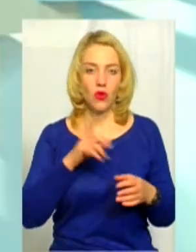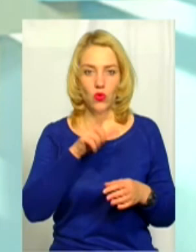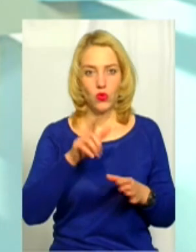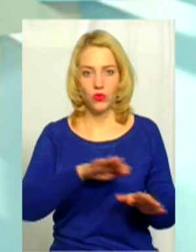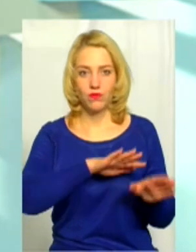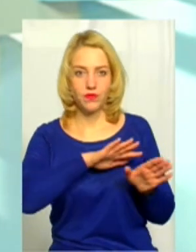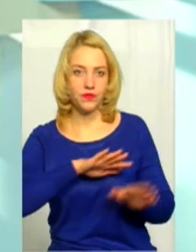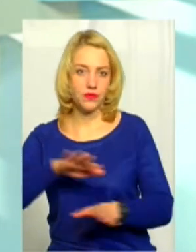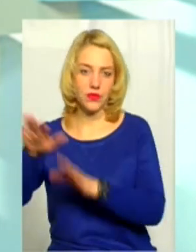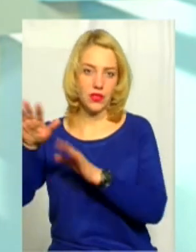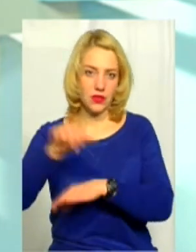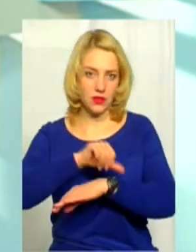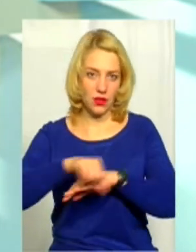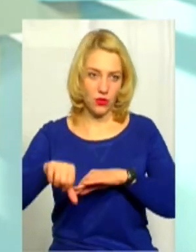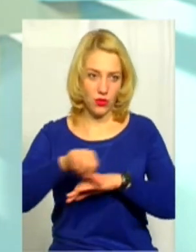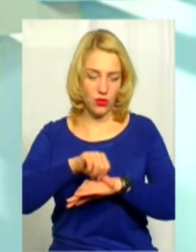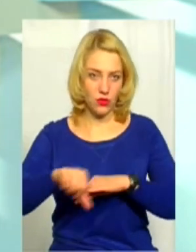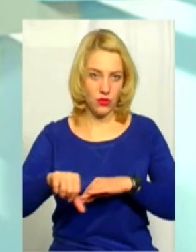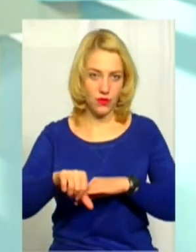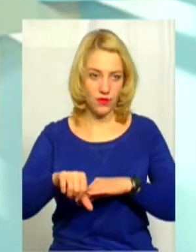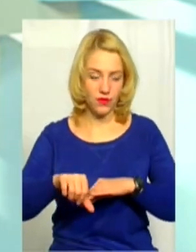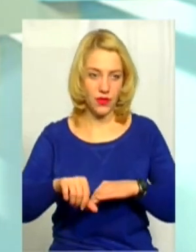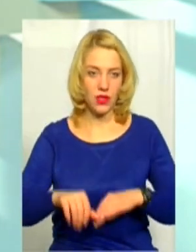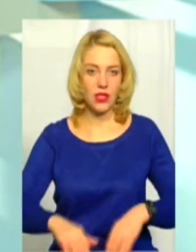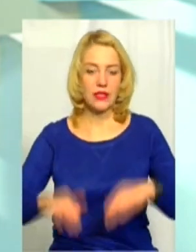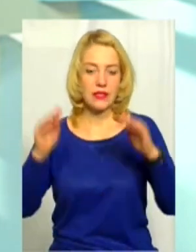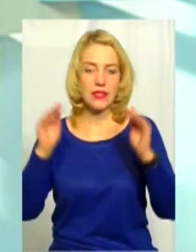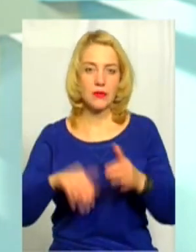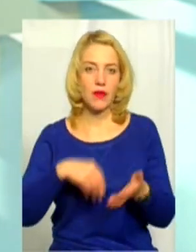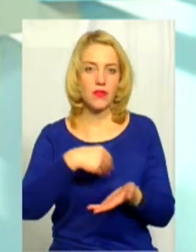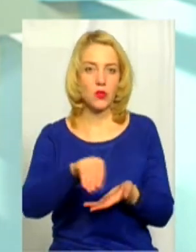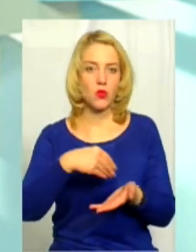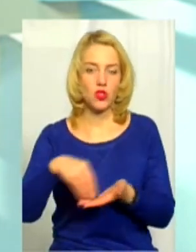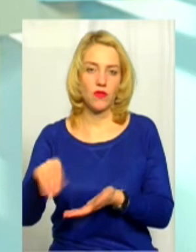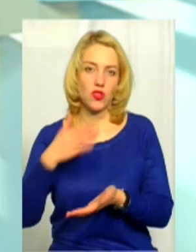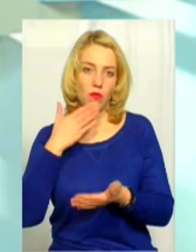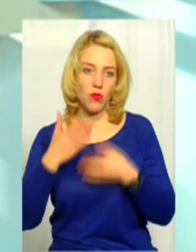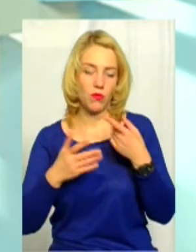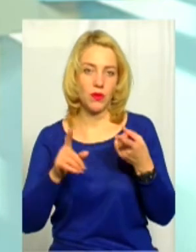населення, великий відтік населення, впав споживчий попит. Це перше.